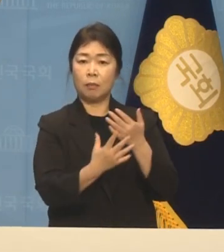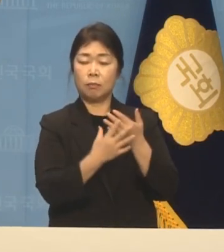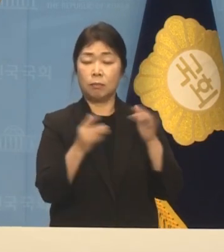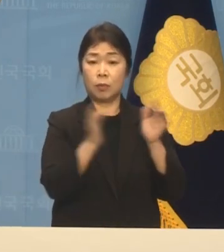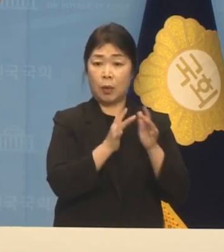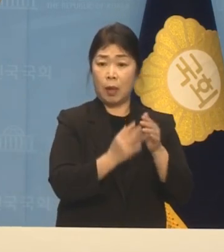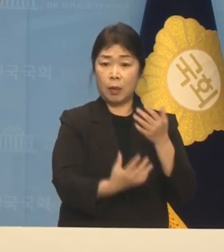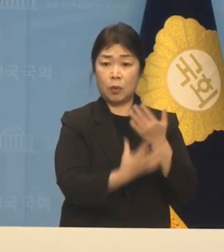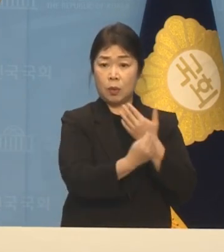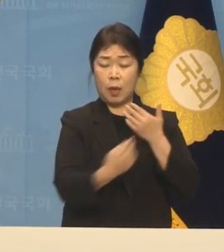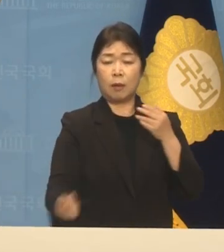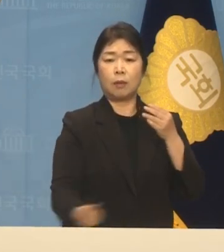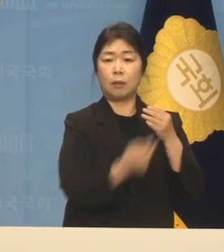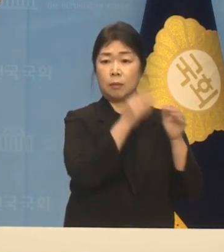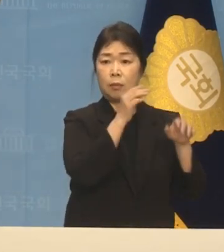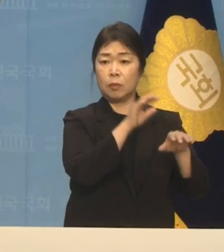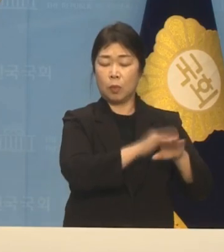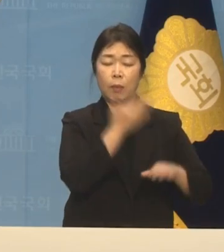있습니다.